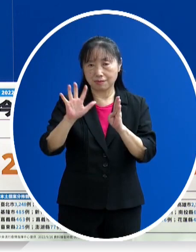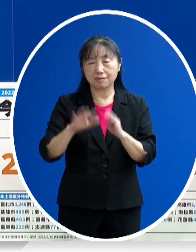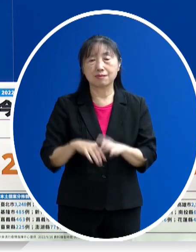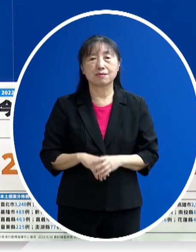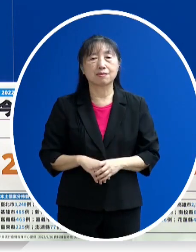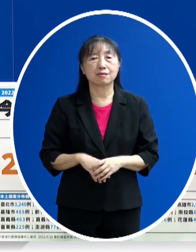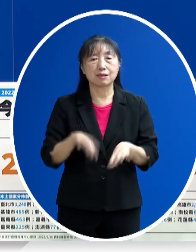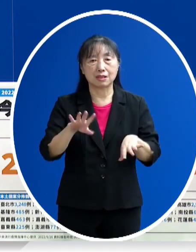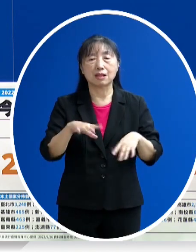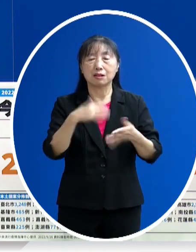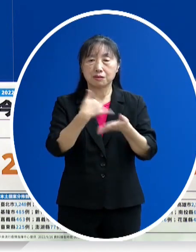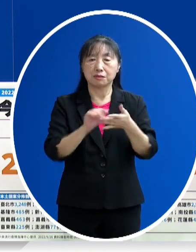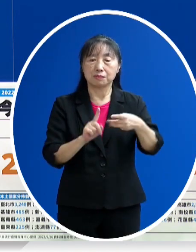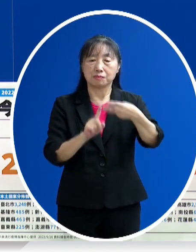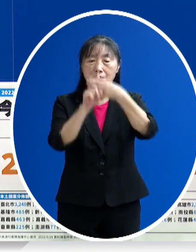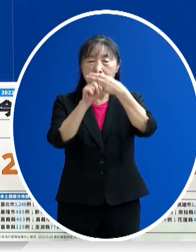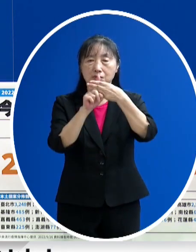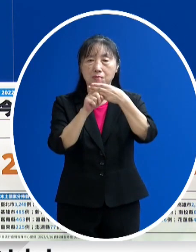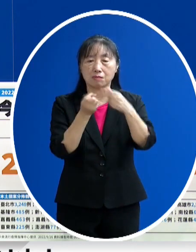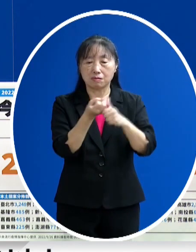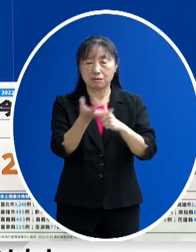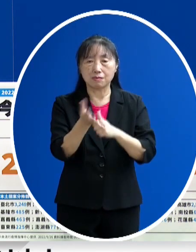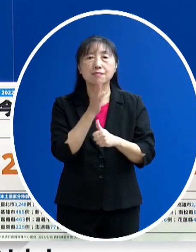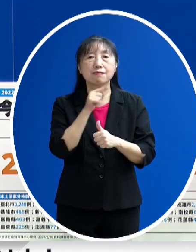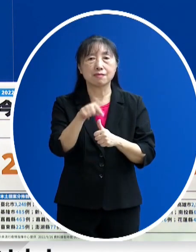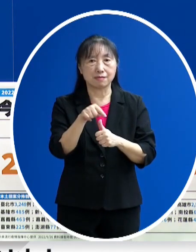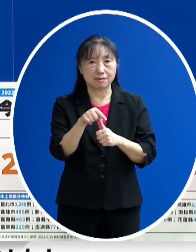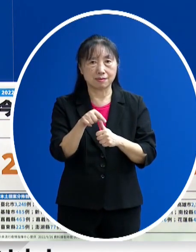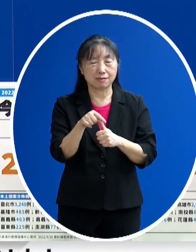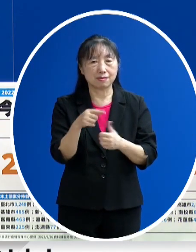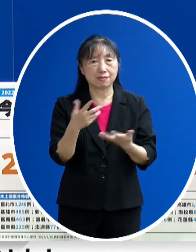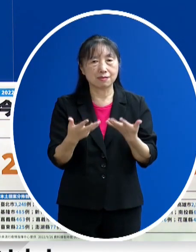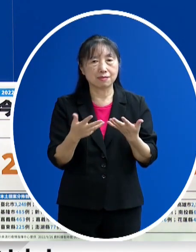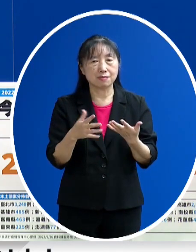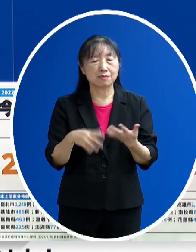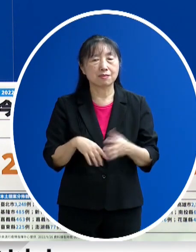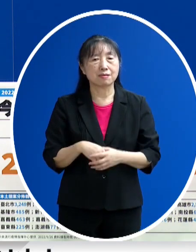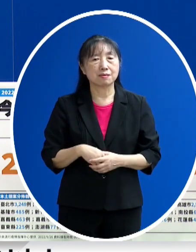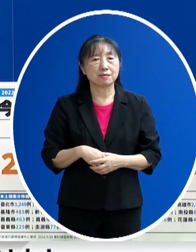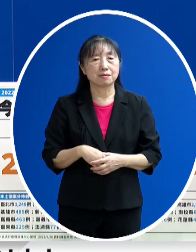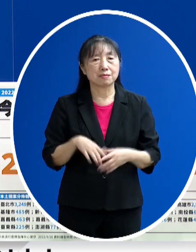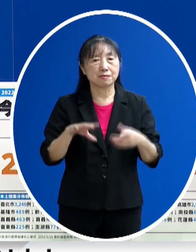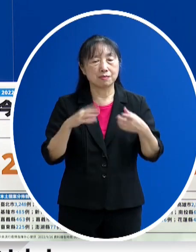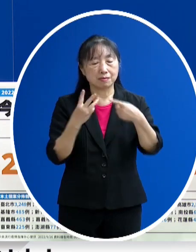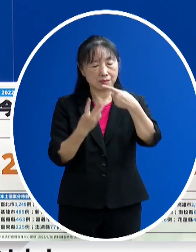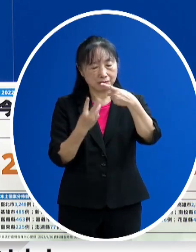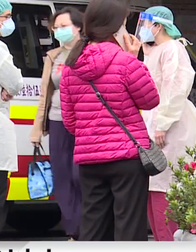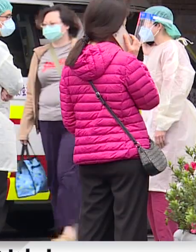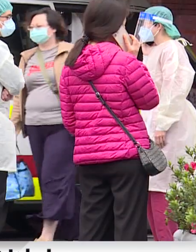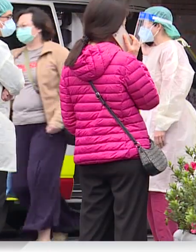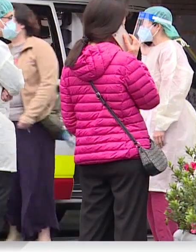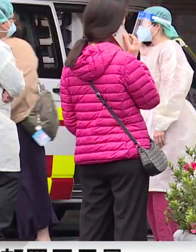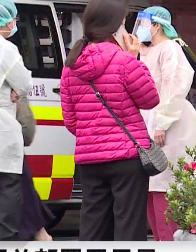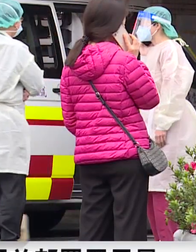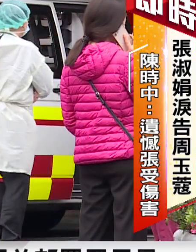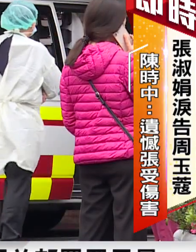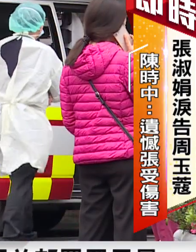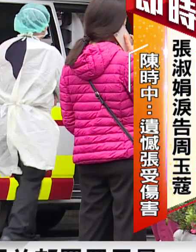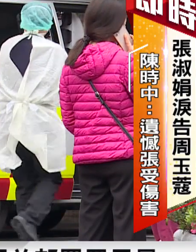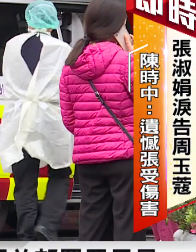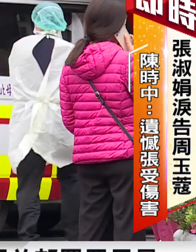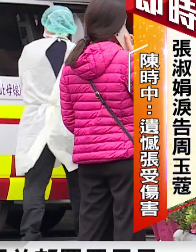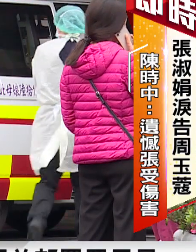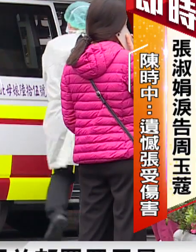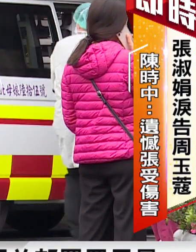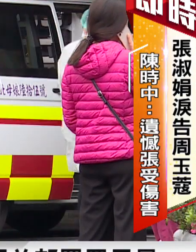经是这个主流病毒株，而且大概都已经占大概至少2/3以上。 BA.5 已经成为国